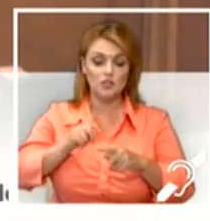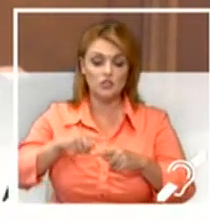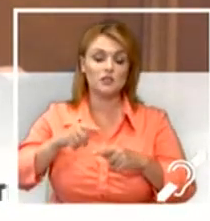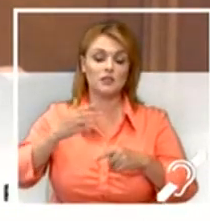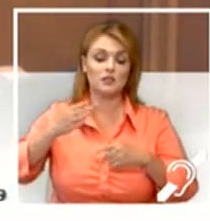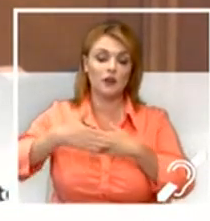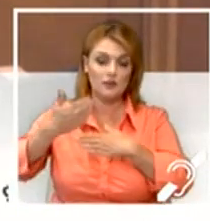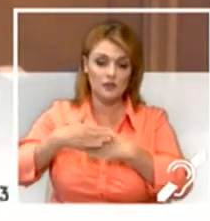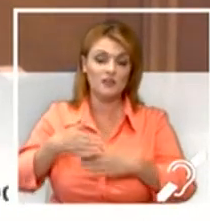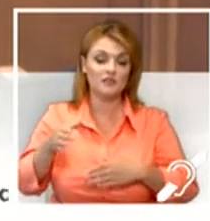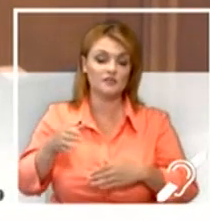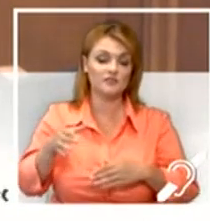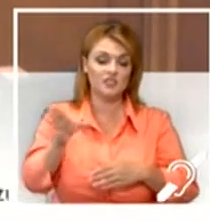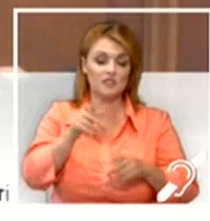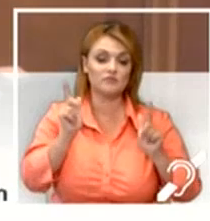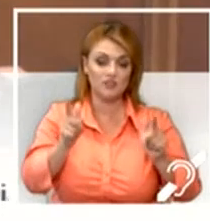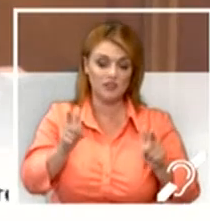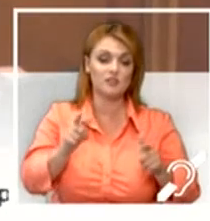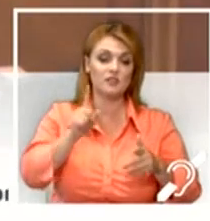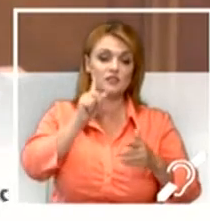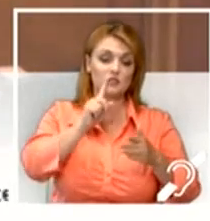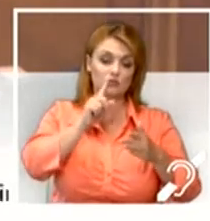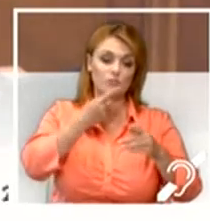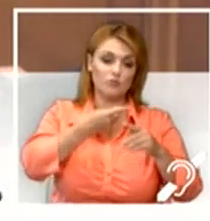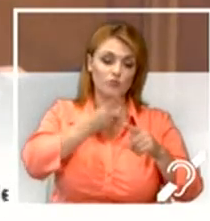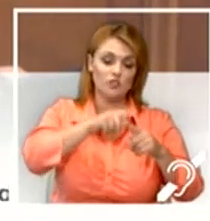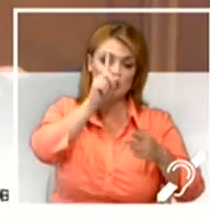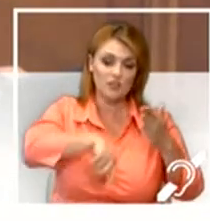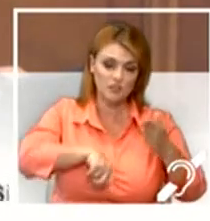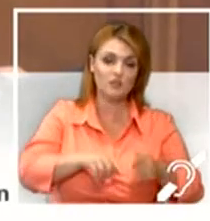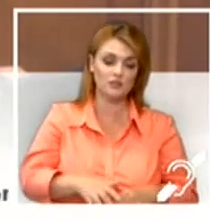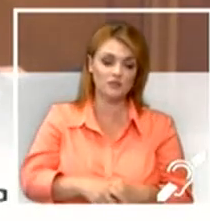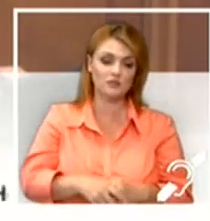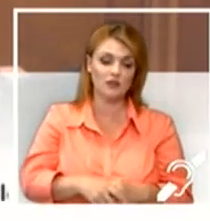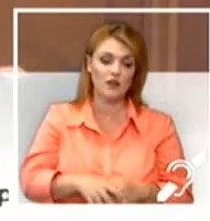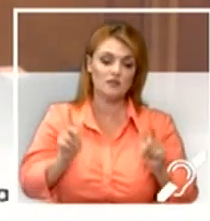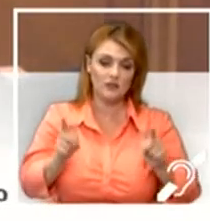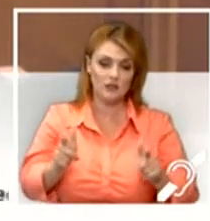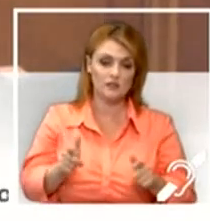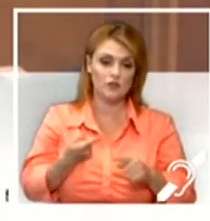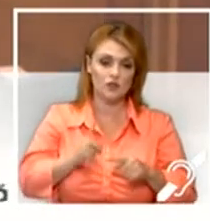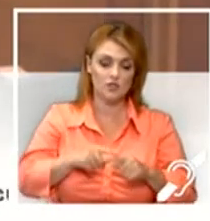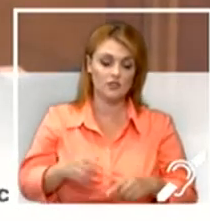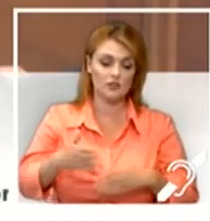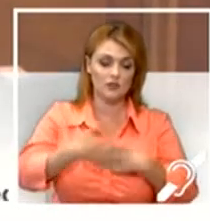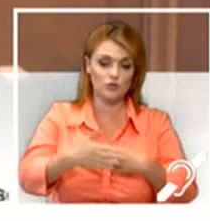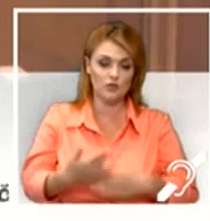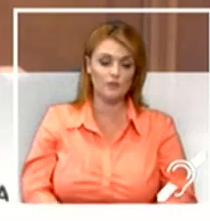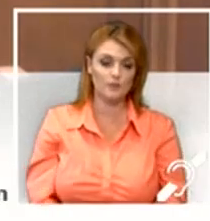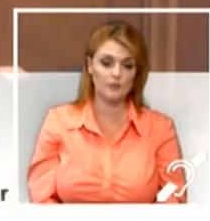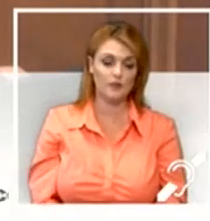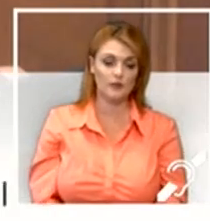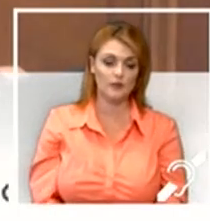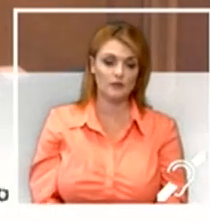contravențiilor și le-a aplicat sancțiuni. 2 cazuri, procesele au fost încetate, iar 12 procese verbale cu privire la